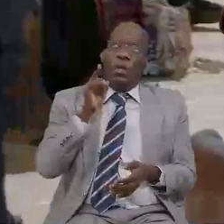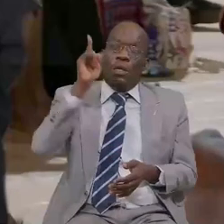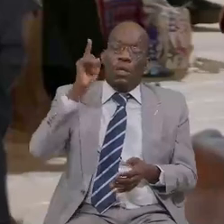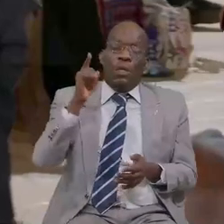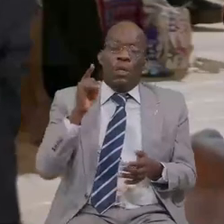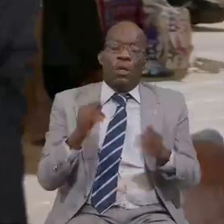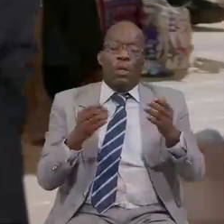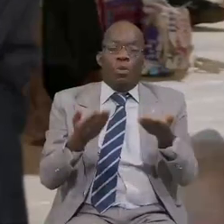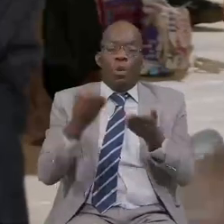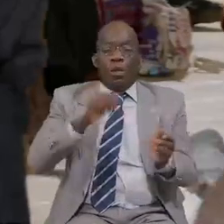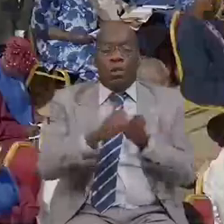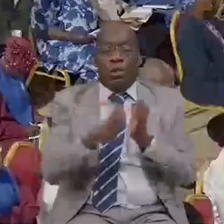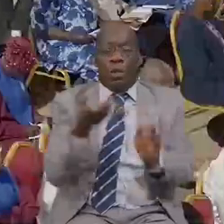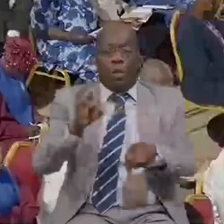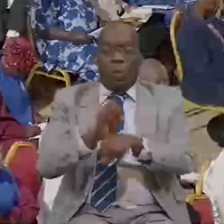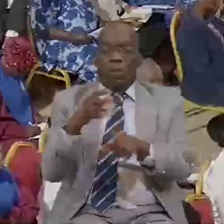Amen.